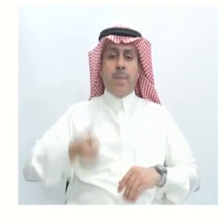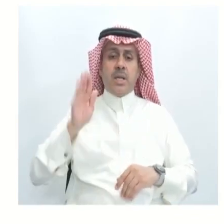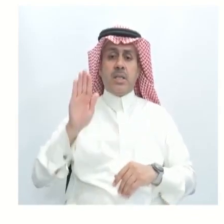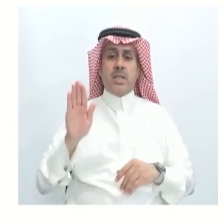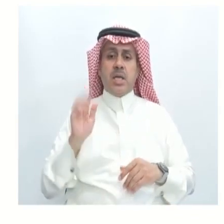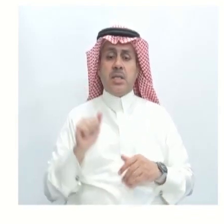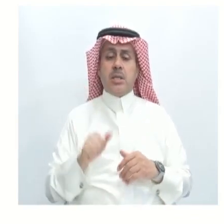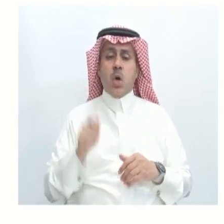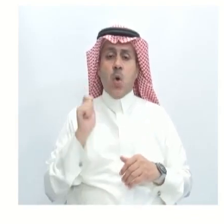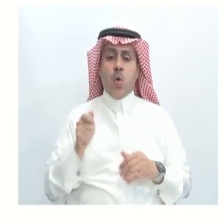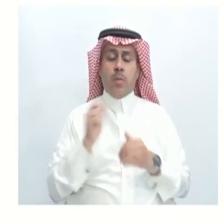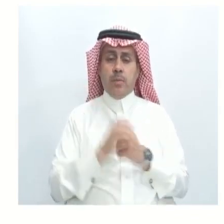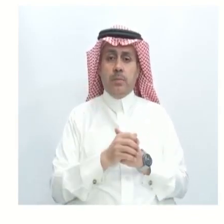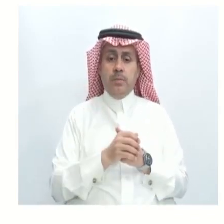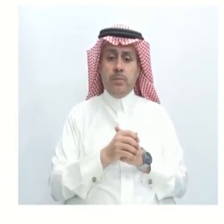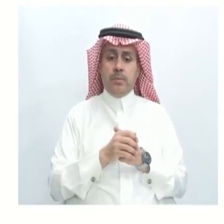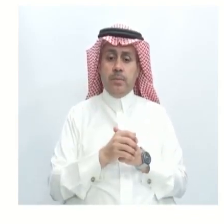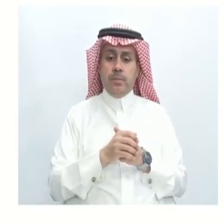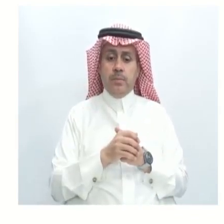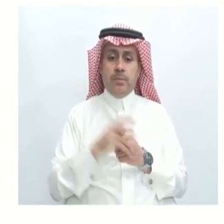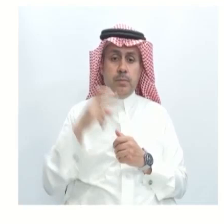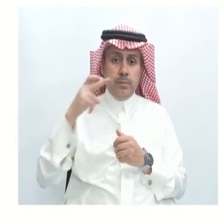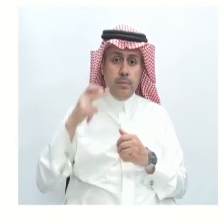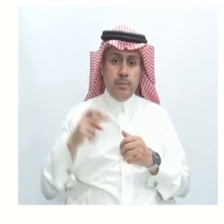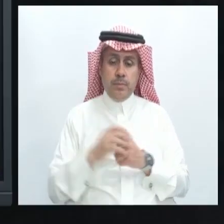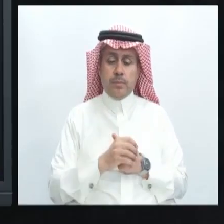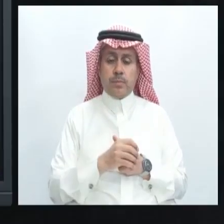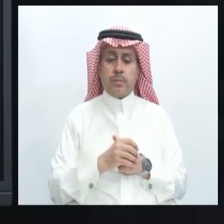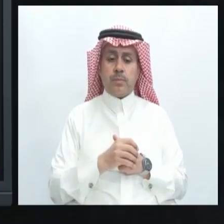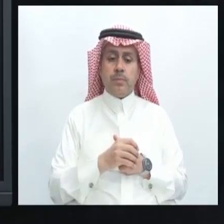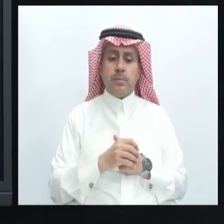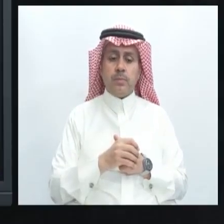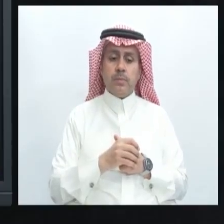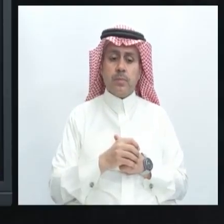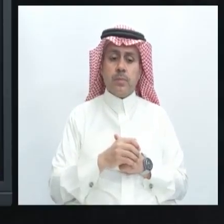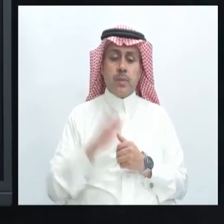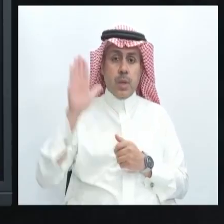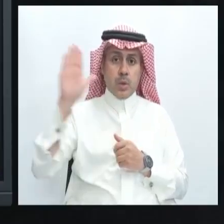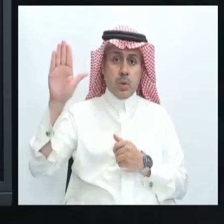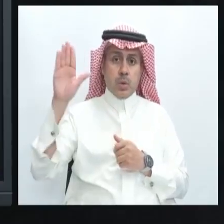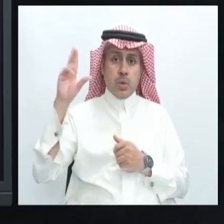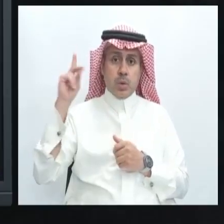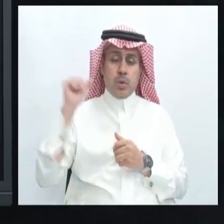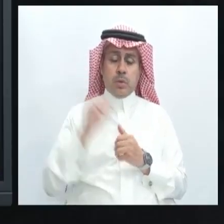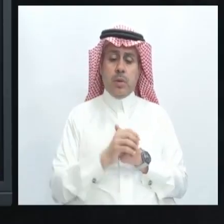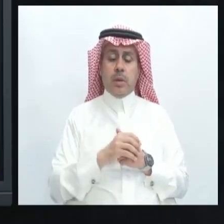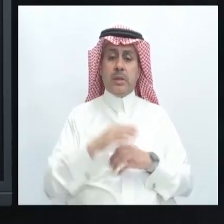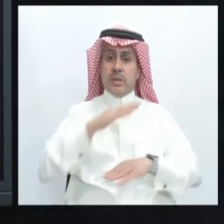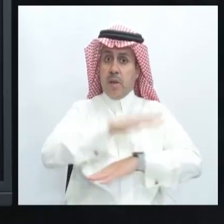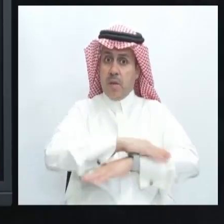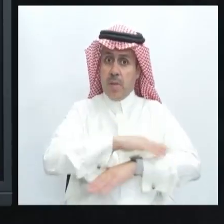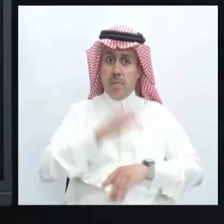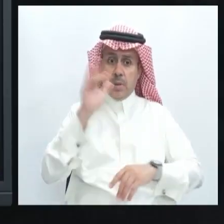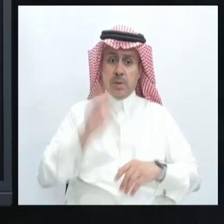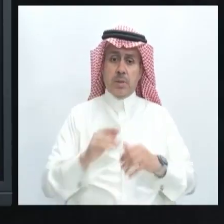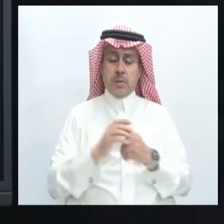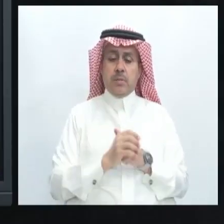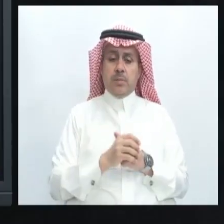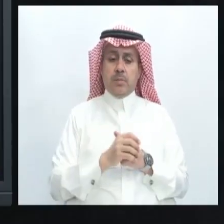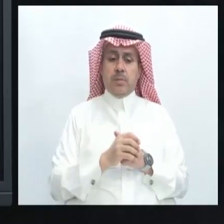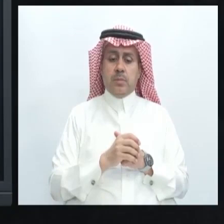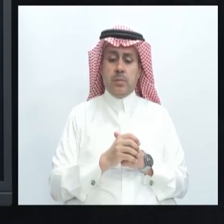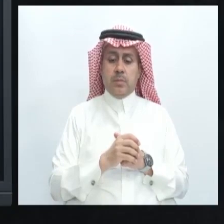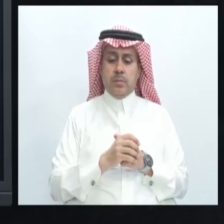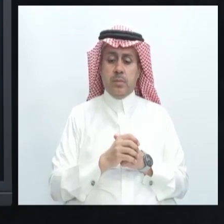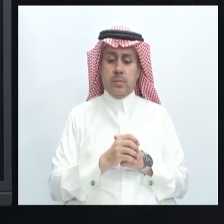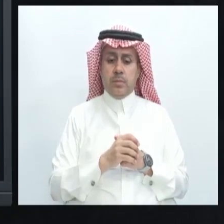الوزراء ومجلس الشورى من يجيب على تتمثل السلطه التنظيميه في مجلس ماذا نقول